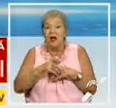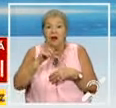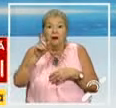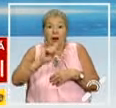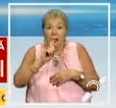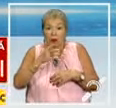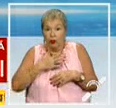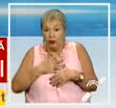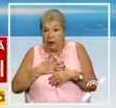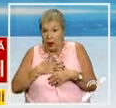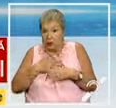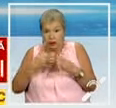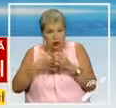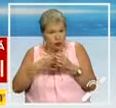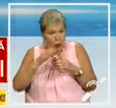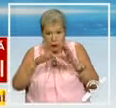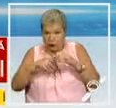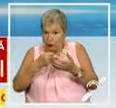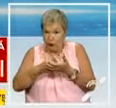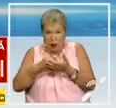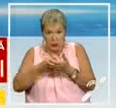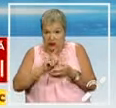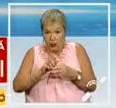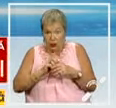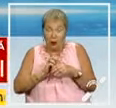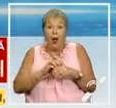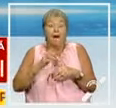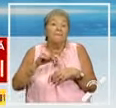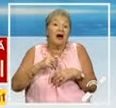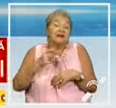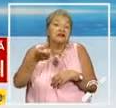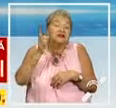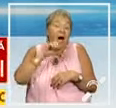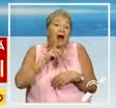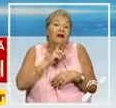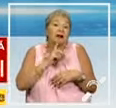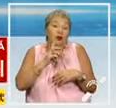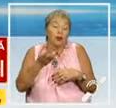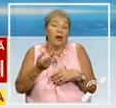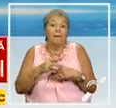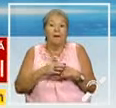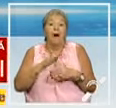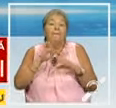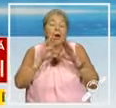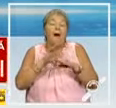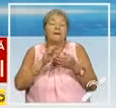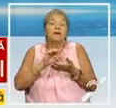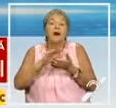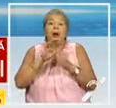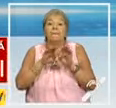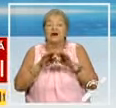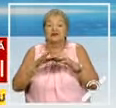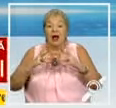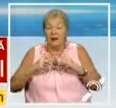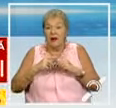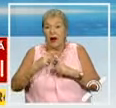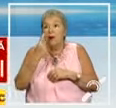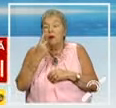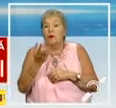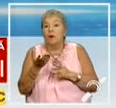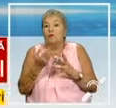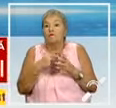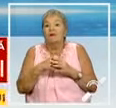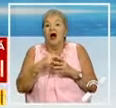preia funcția de ministru al finanțelor. Drept urmare, mai există și alte variante pe masa liberalilor, iar una dintre ele ar fi